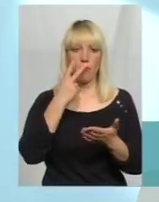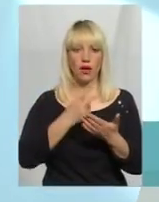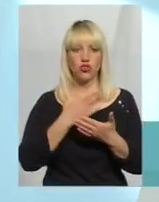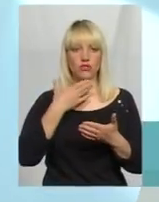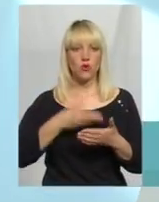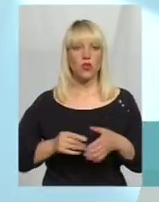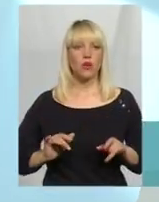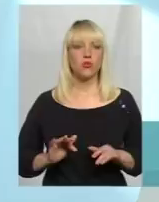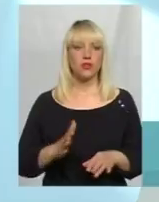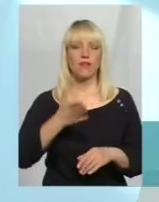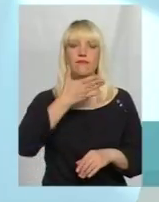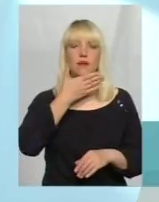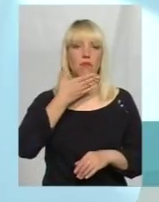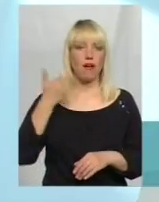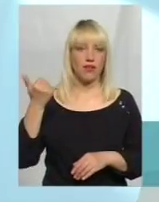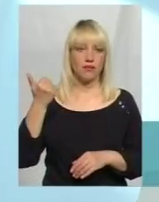професії.